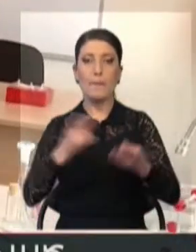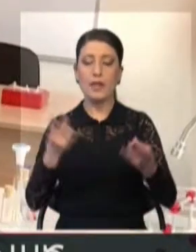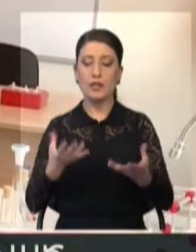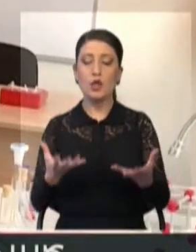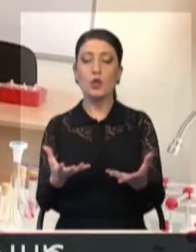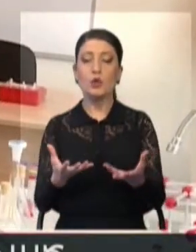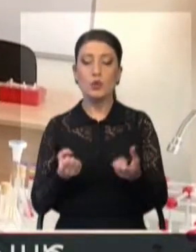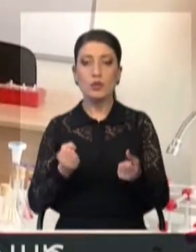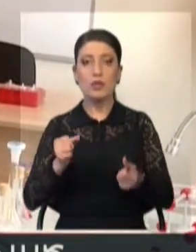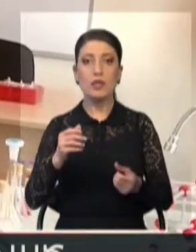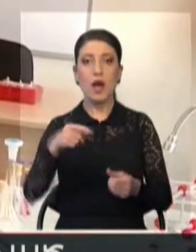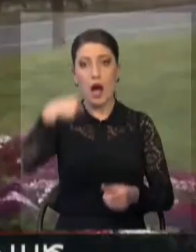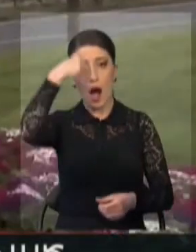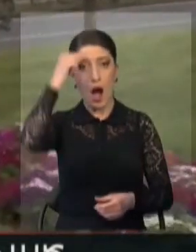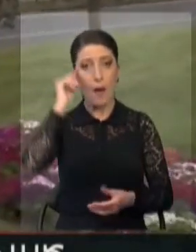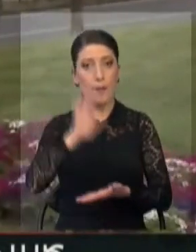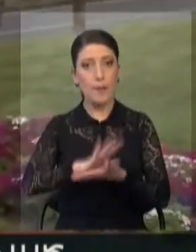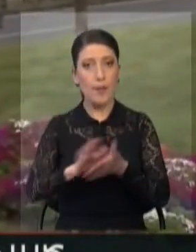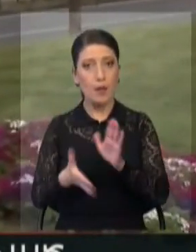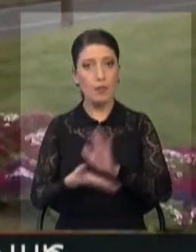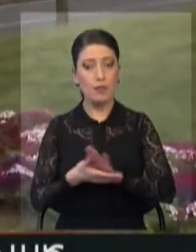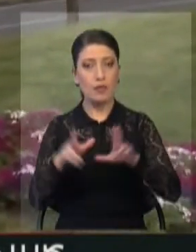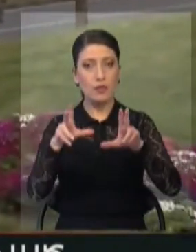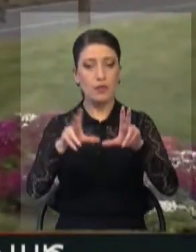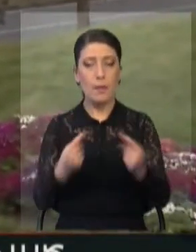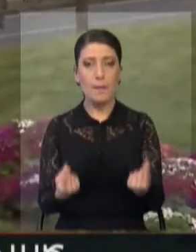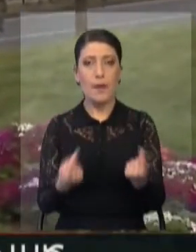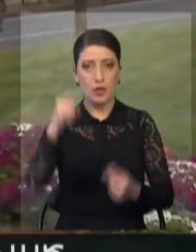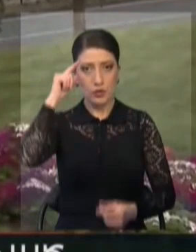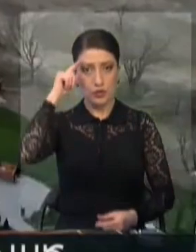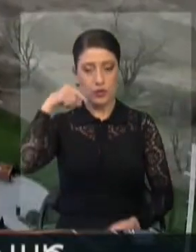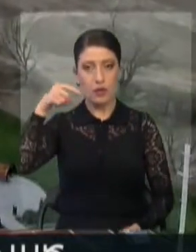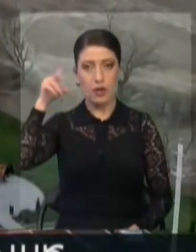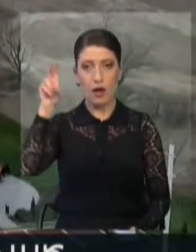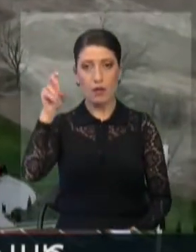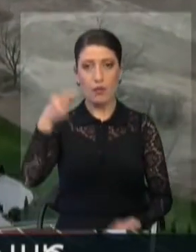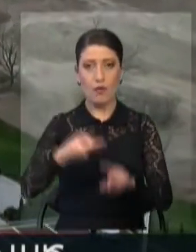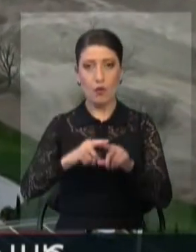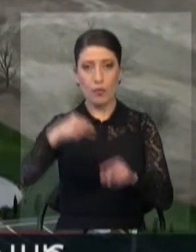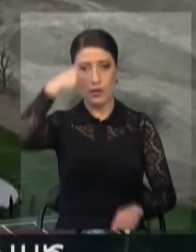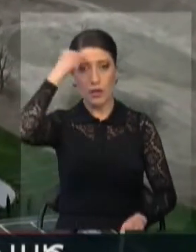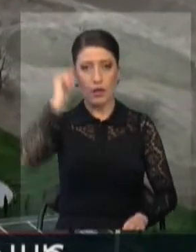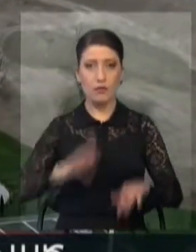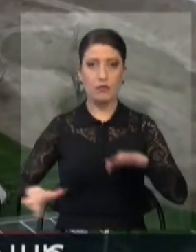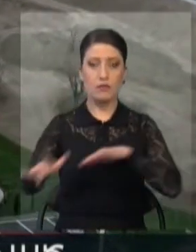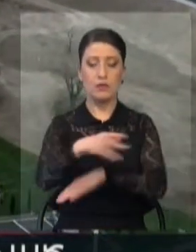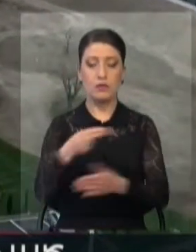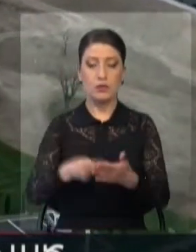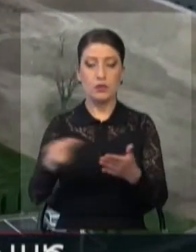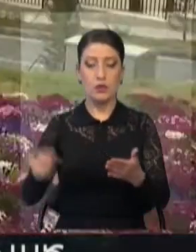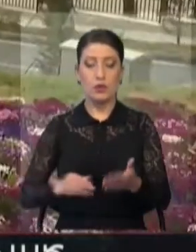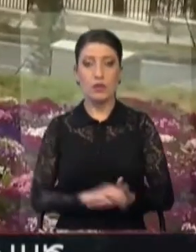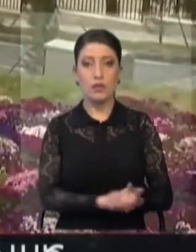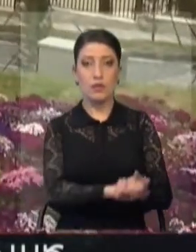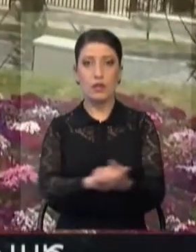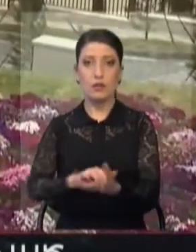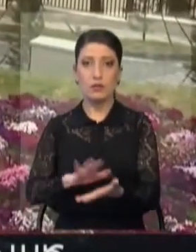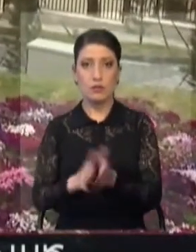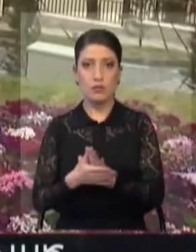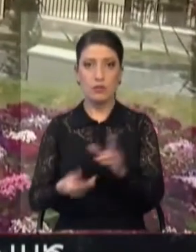ընդունի ադրբեջանական պայմանները, պաշտոնապես ճանաչի Ղարաբաղը որպես ադրբեջանի տարածք, ստորագրի խաղաղության պայմանագիրը